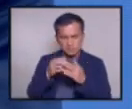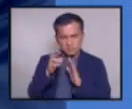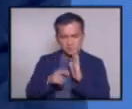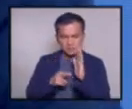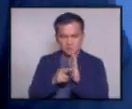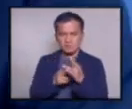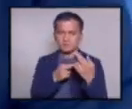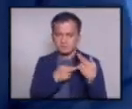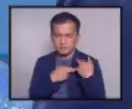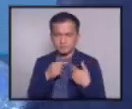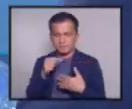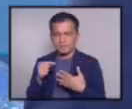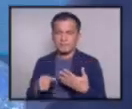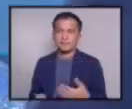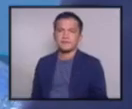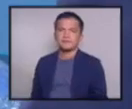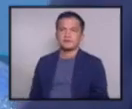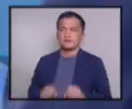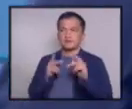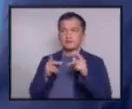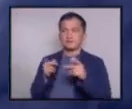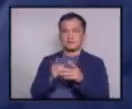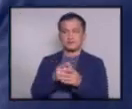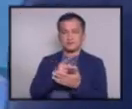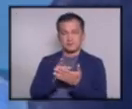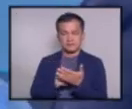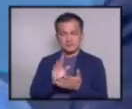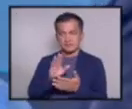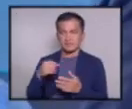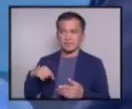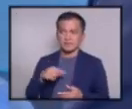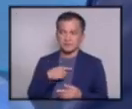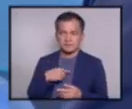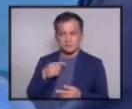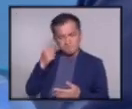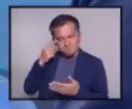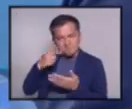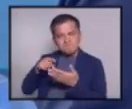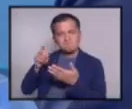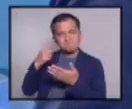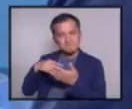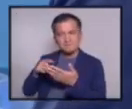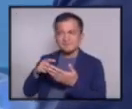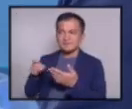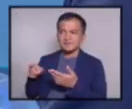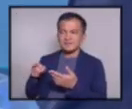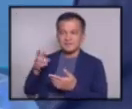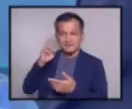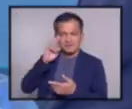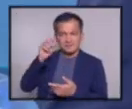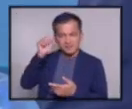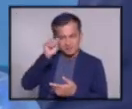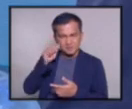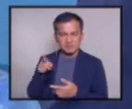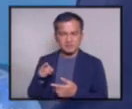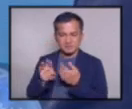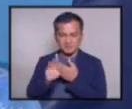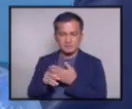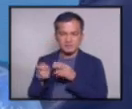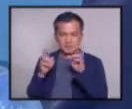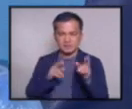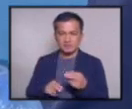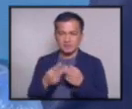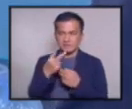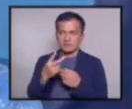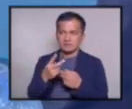responsibilities are. Okay. Unang bahagi pa lamang po yan ang ating paghilatis kay Ginoong Raffy Alunan sa aming pagbabalik, round 2